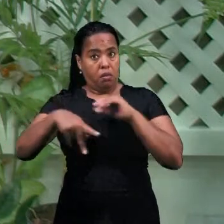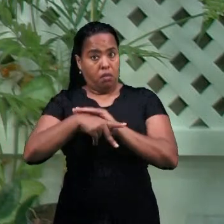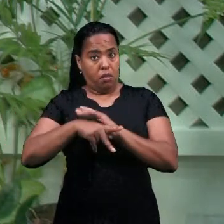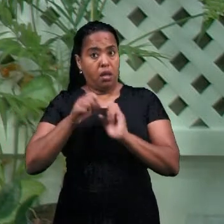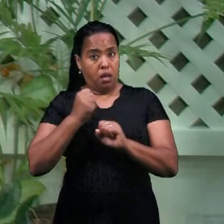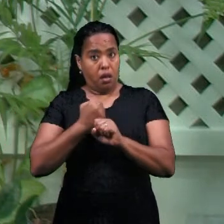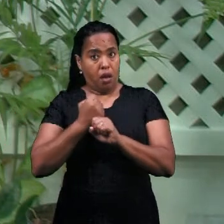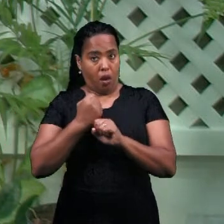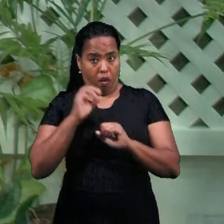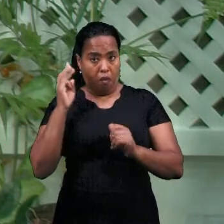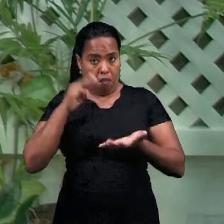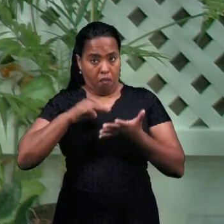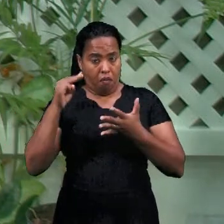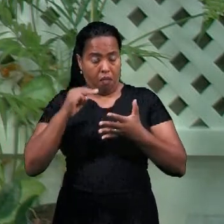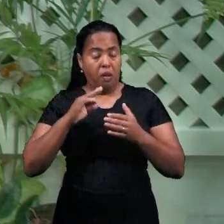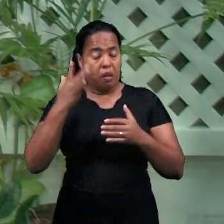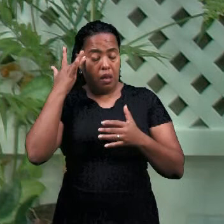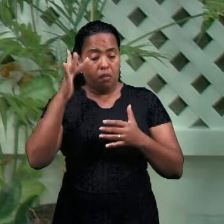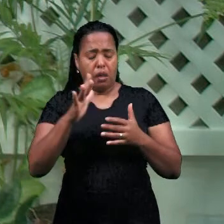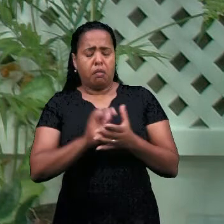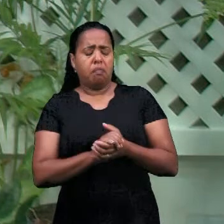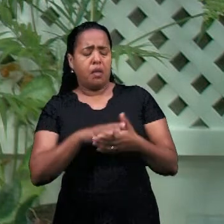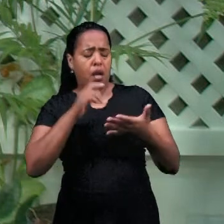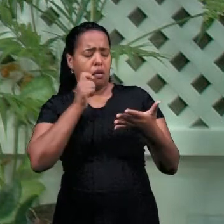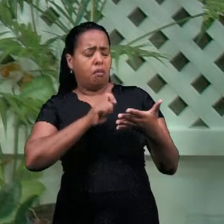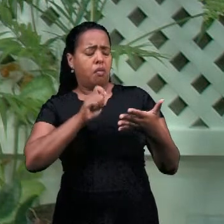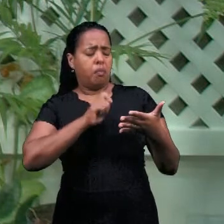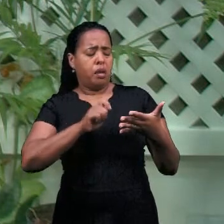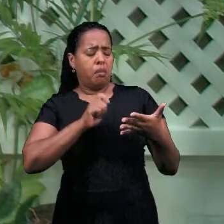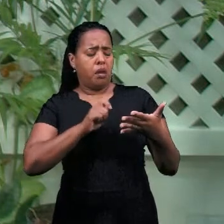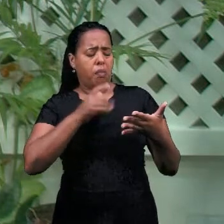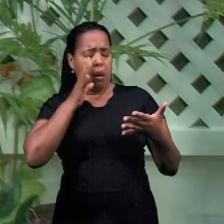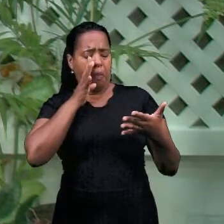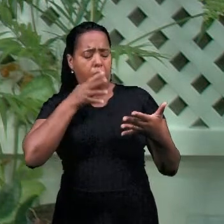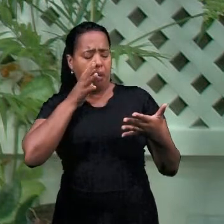de l'œuvre, il n'a pas assigné. Non,